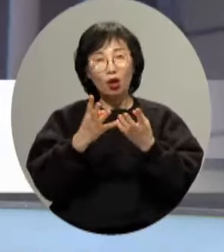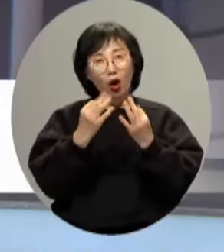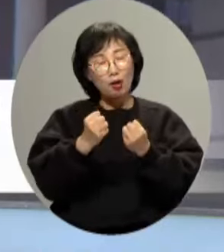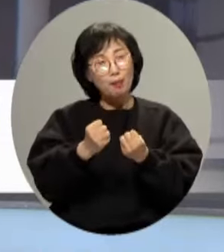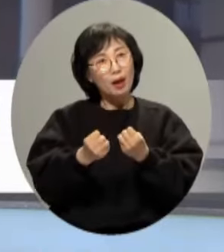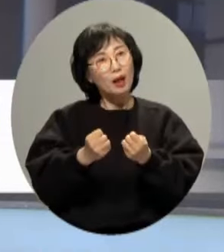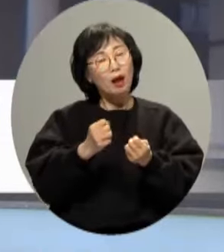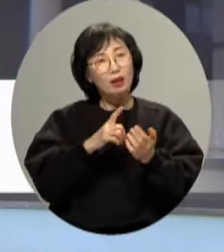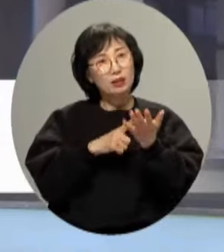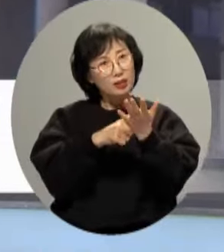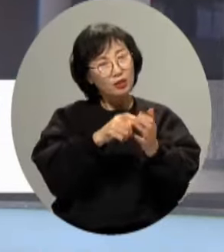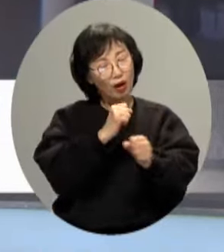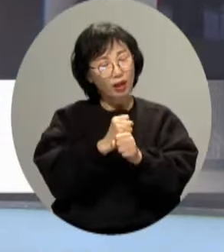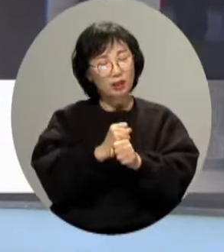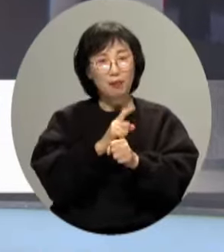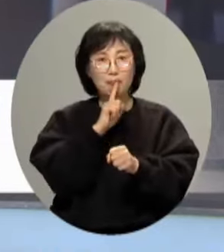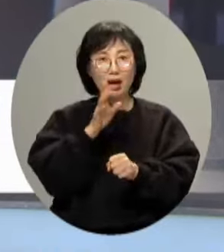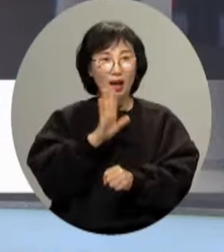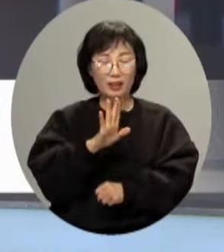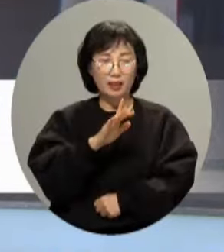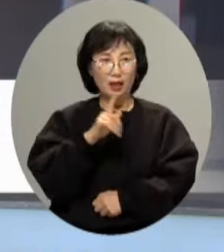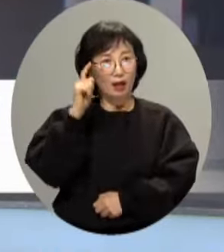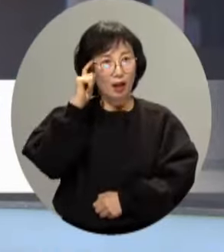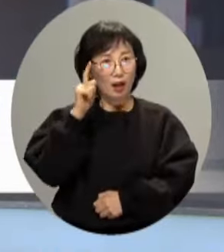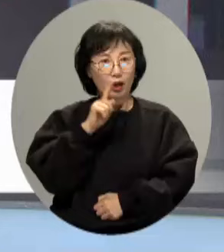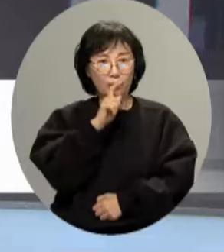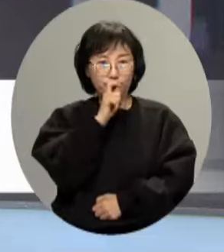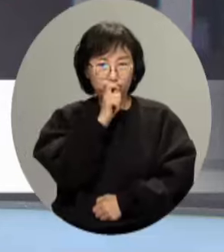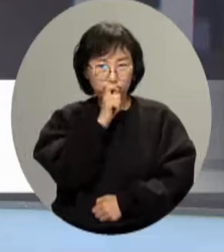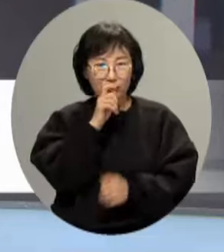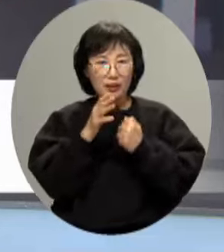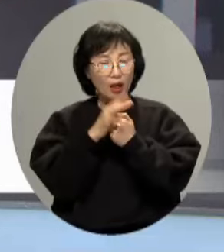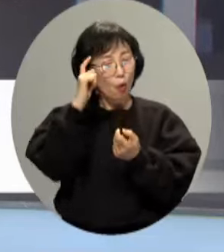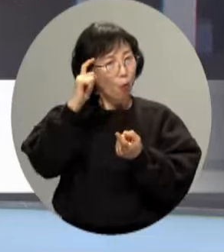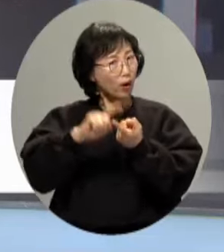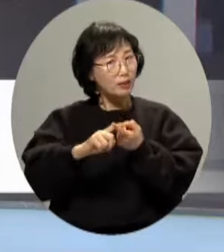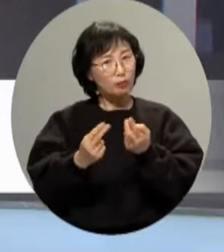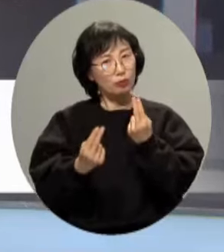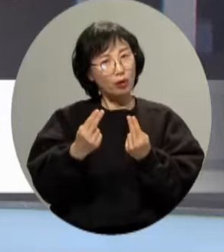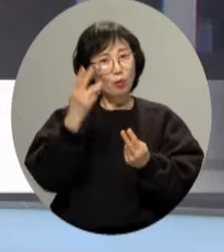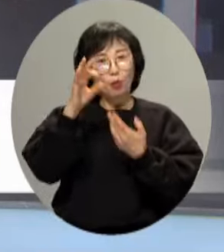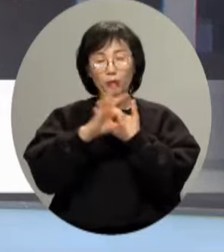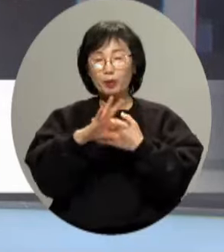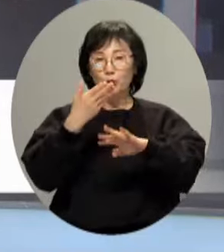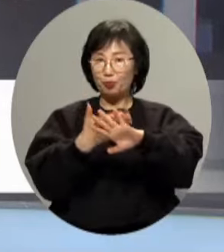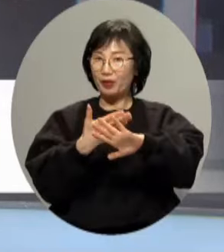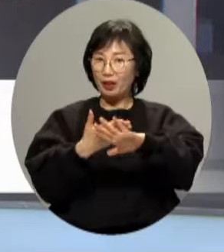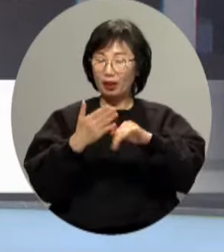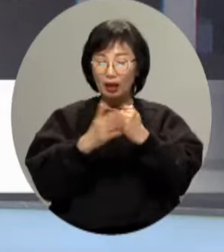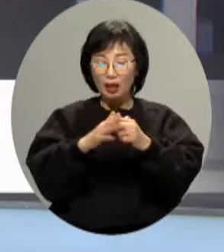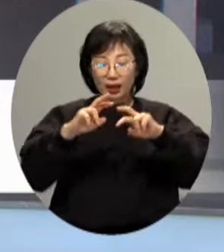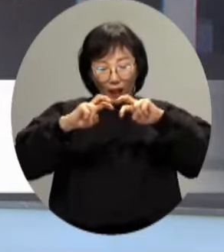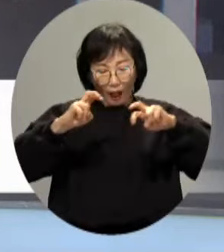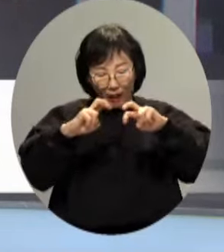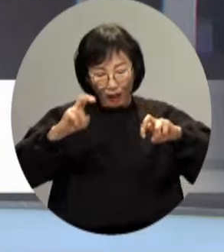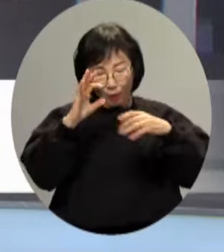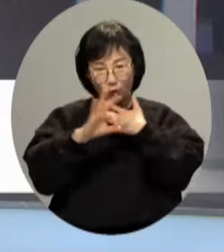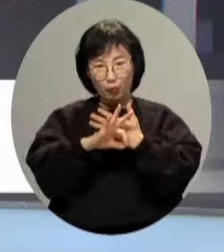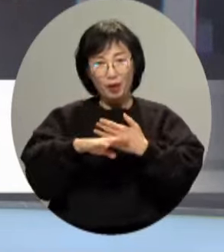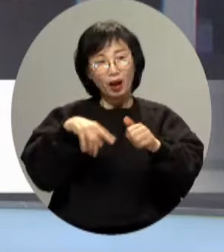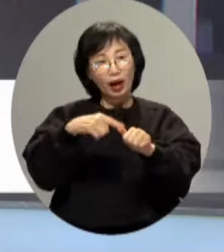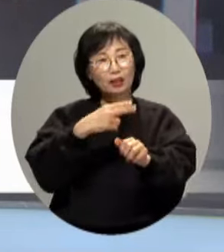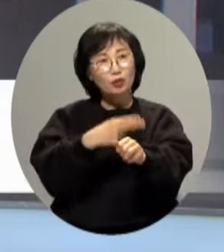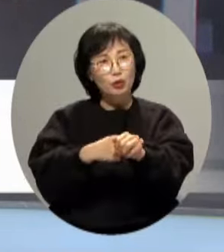증원이 가능할지 말을 삼가는 분위기여서 관심과는 대조적인데요. 현실을 들여다보니 가르칠 교수도 교실도